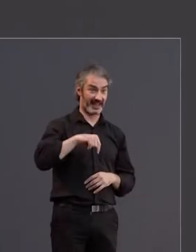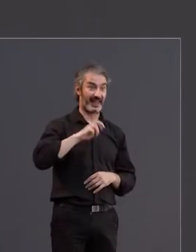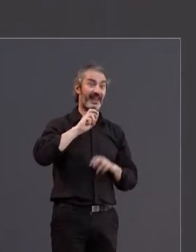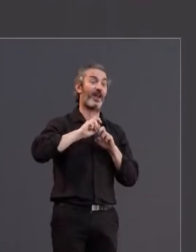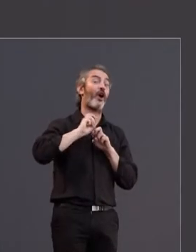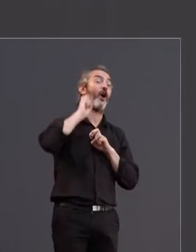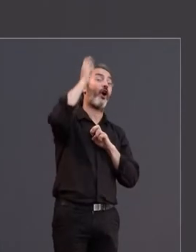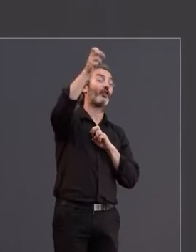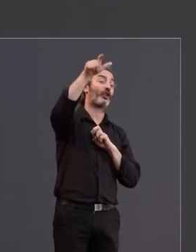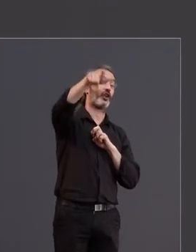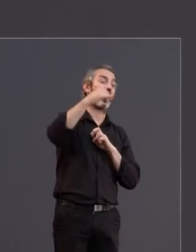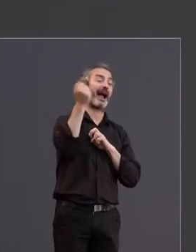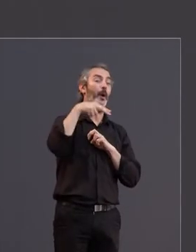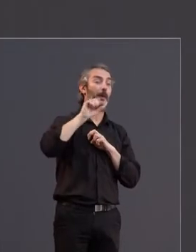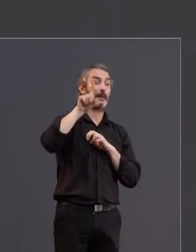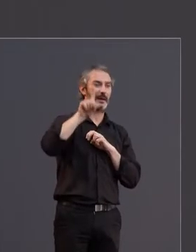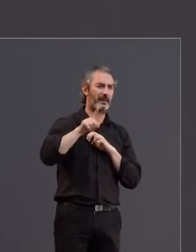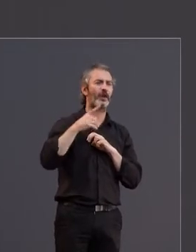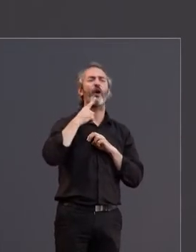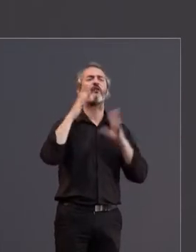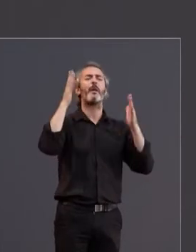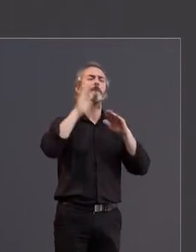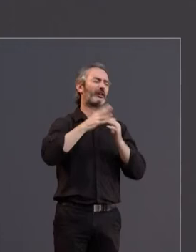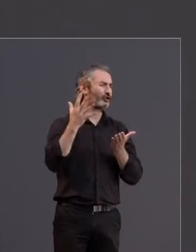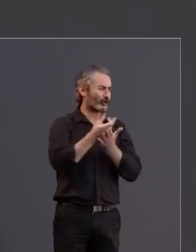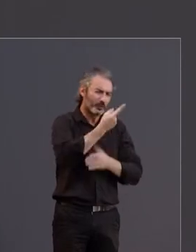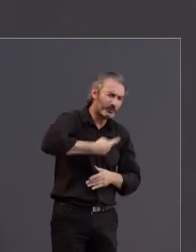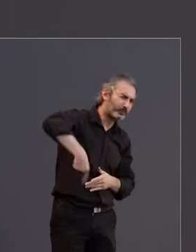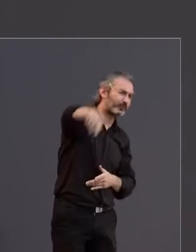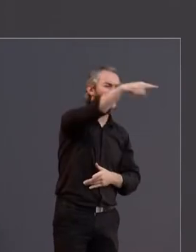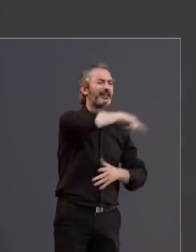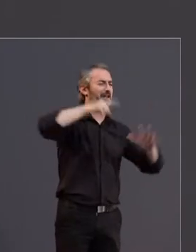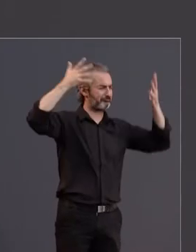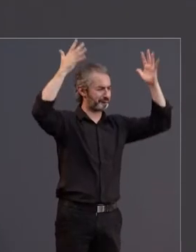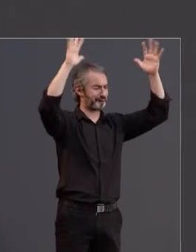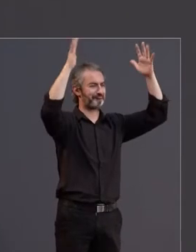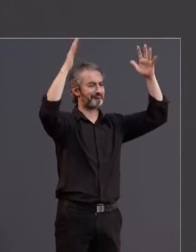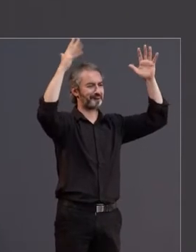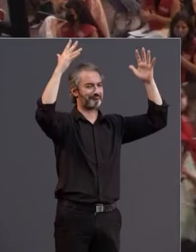pati de Jaume I, un fort aplaudiment per tots vosaltres.